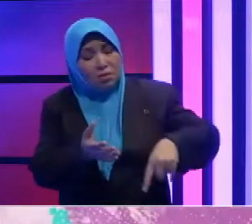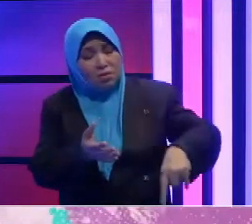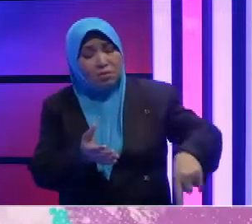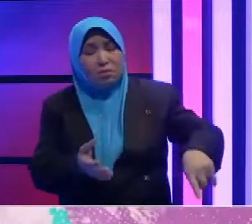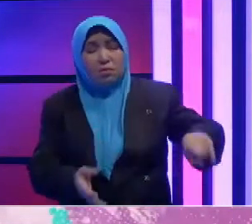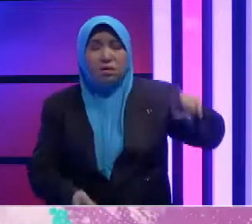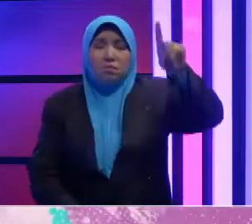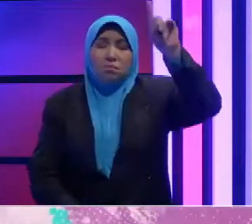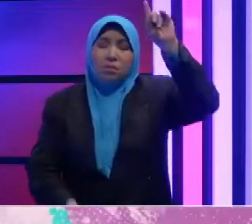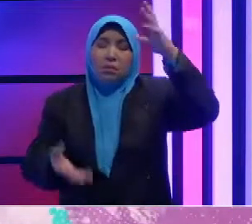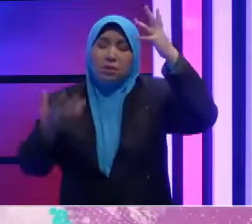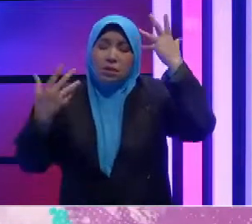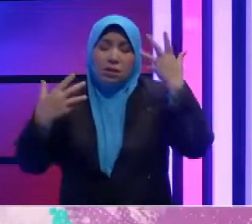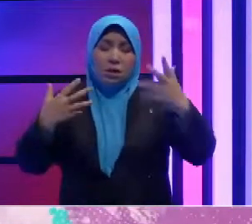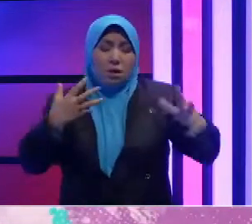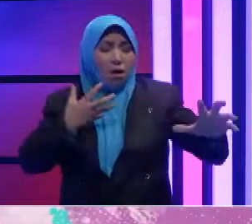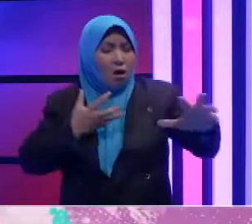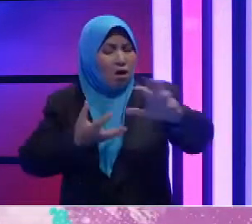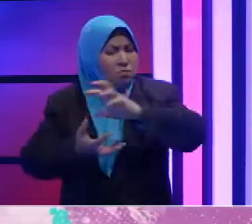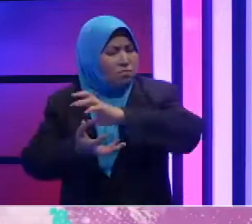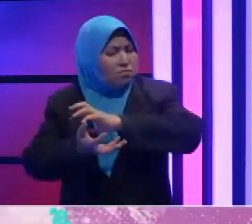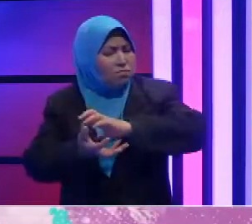أنا